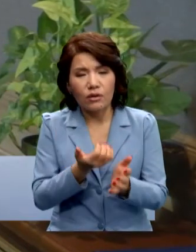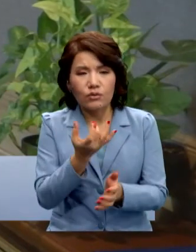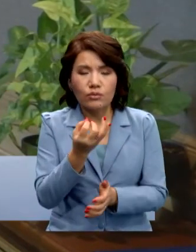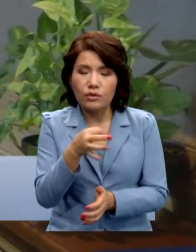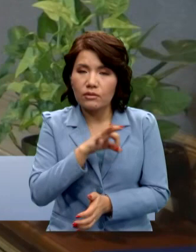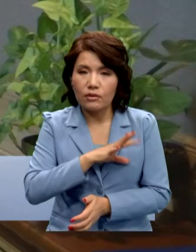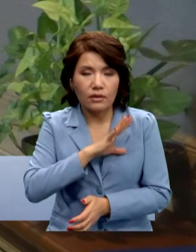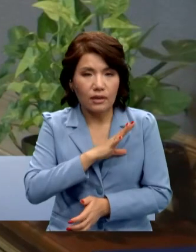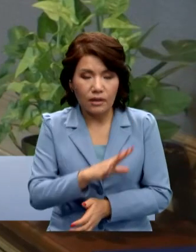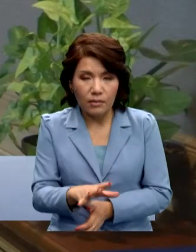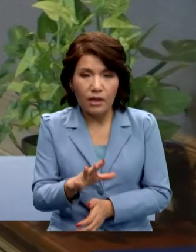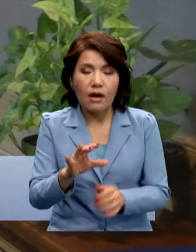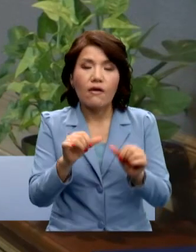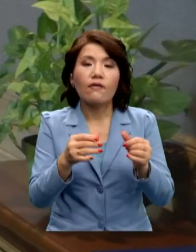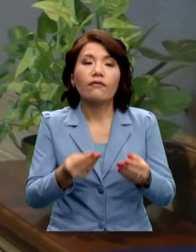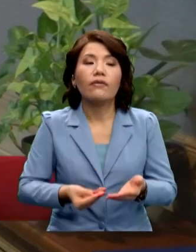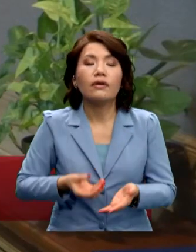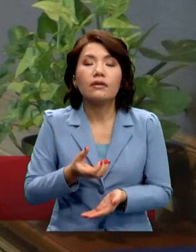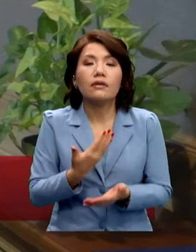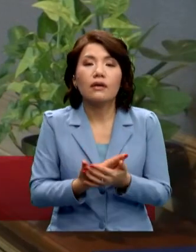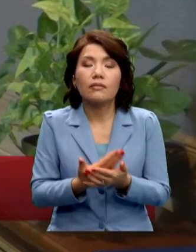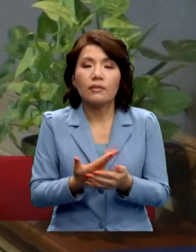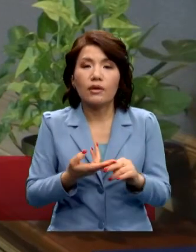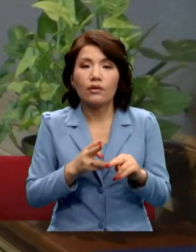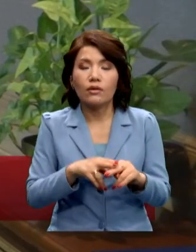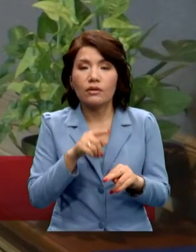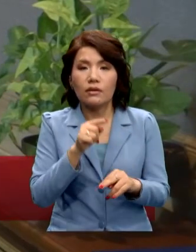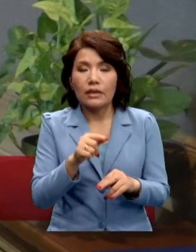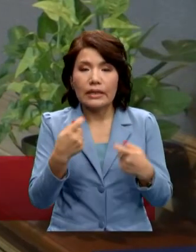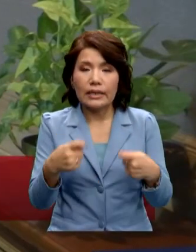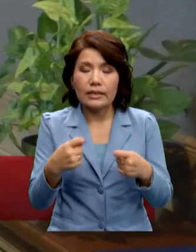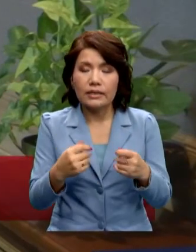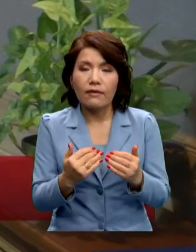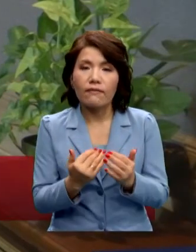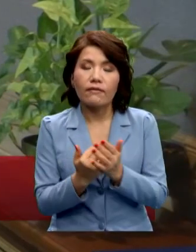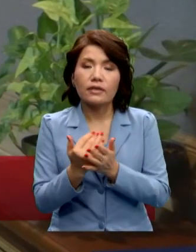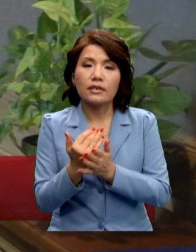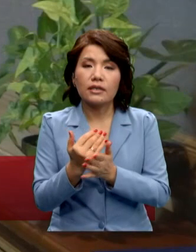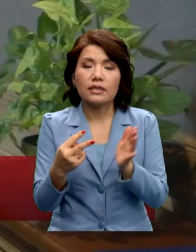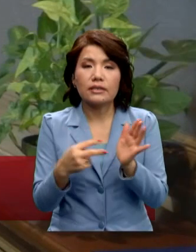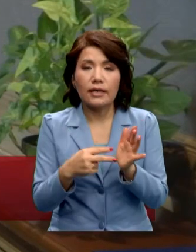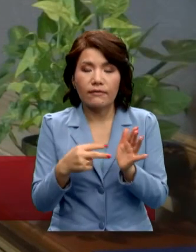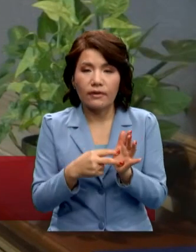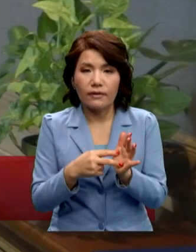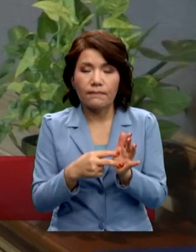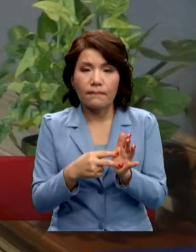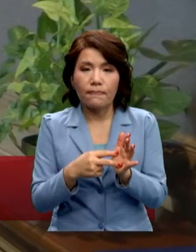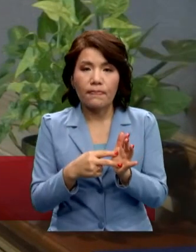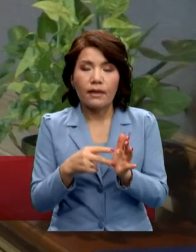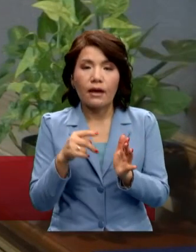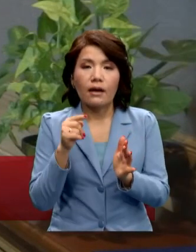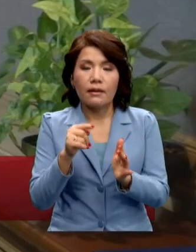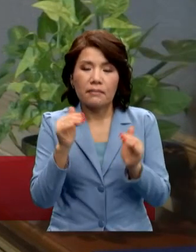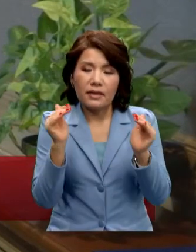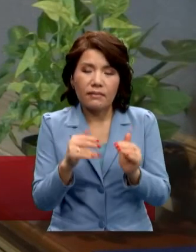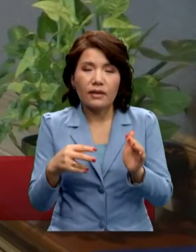поэтому фондирование оно является рыночное, максимально возможные ставки по минимальным